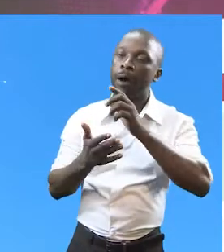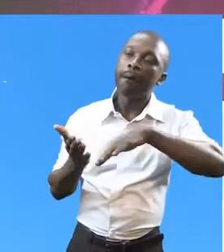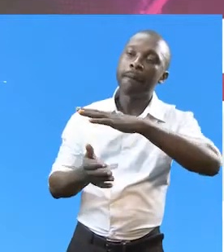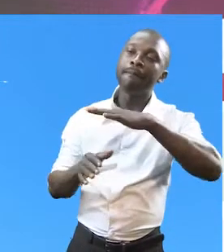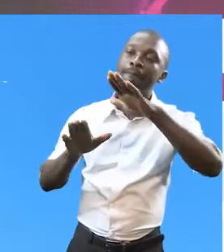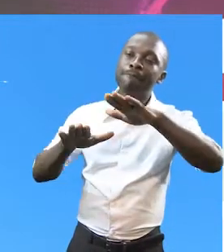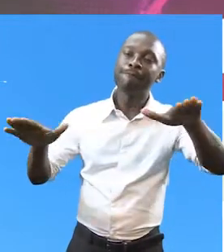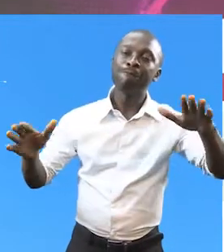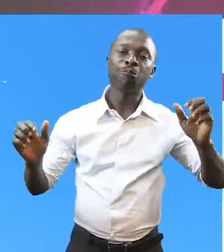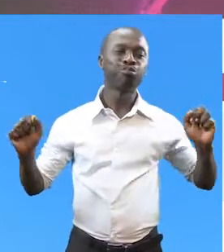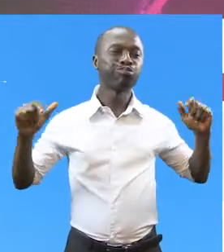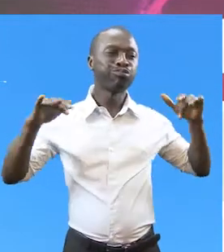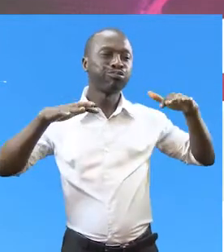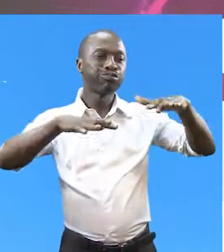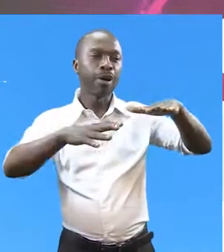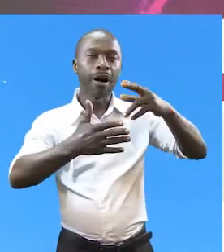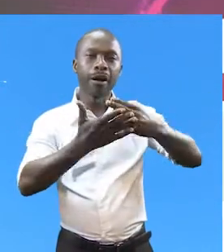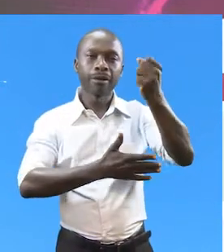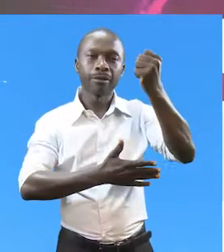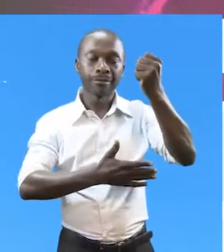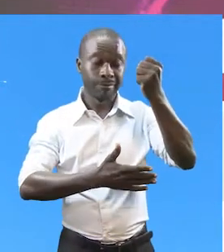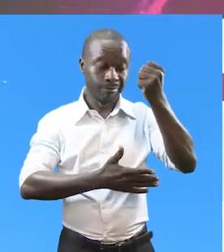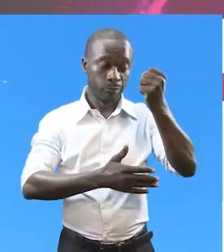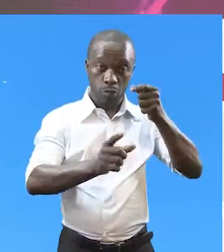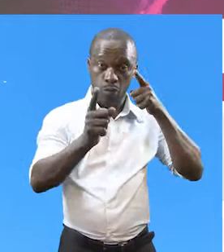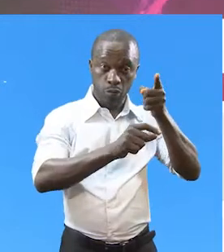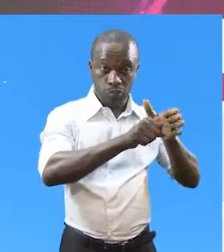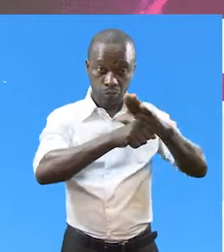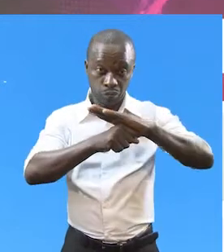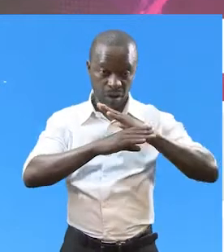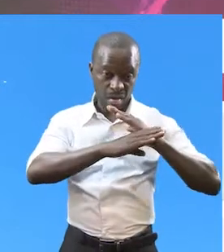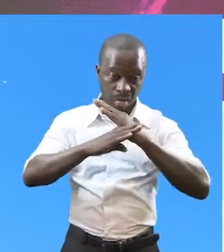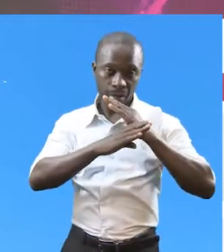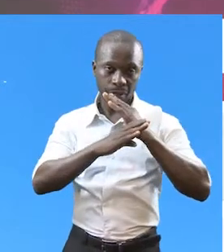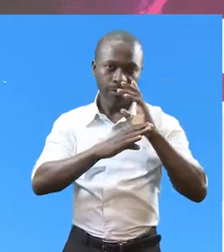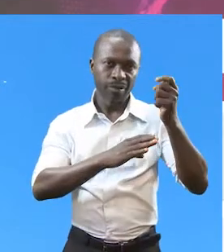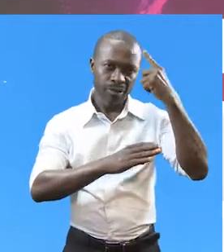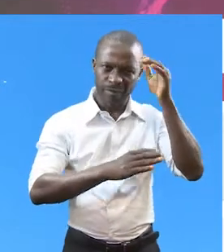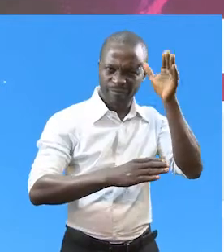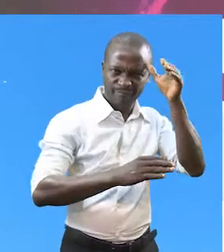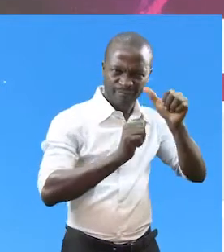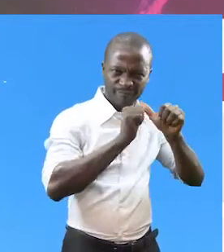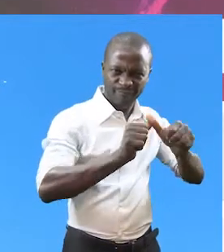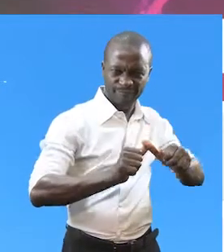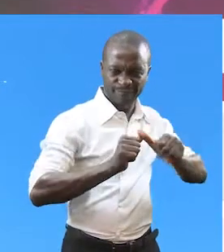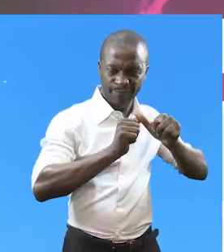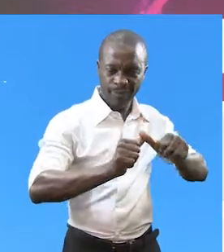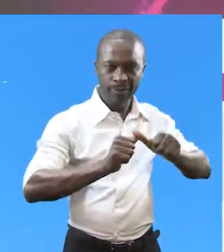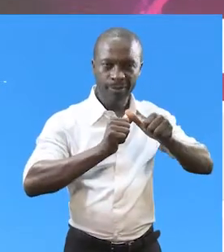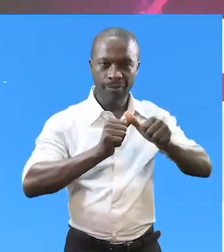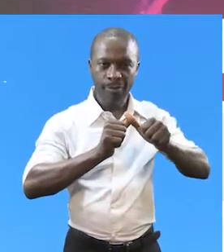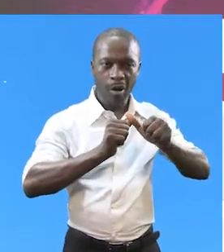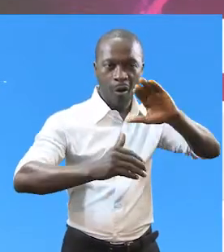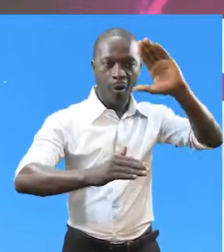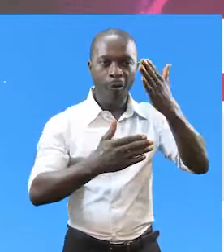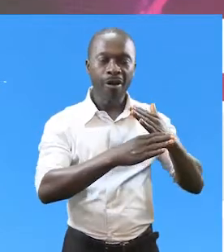jusqu'où pourra aller le ministre des enseignements secondaires pour faire freiner la pandémie ou la propagation de